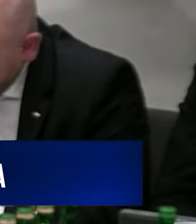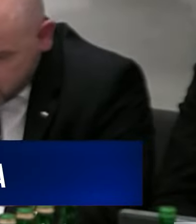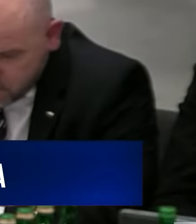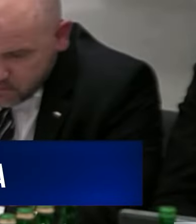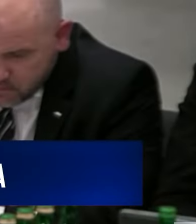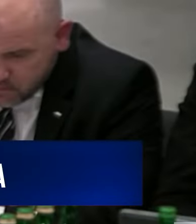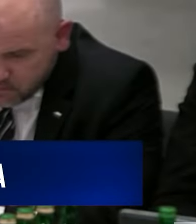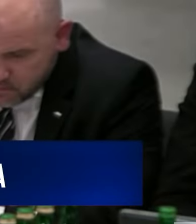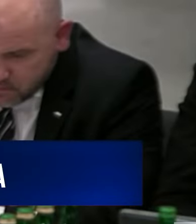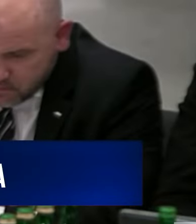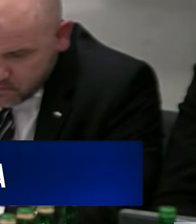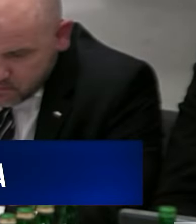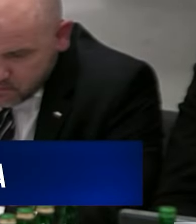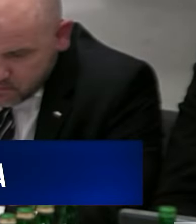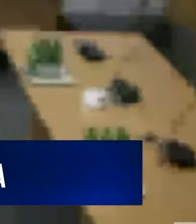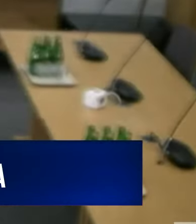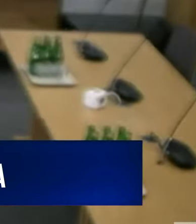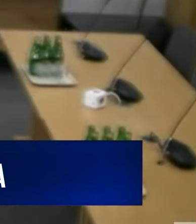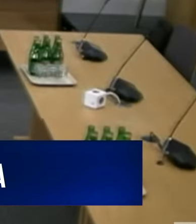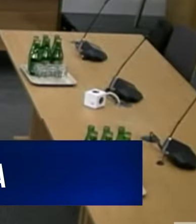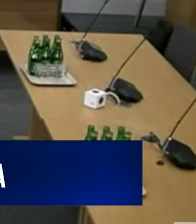Prokurator. Prokurator, przepraszam.